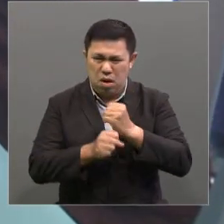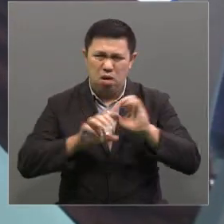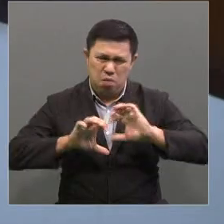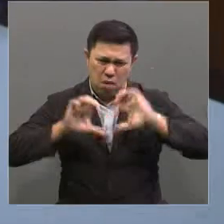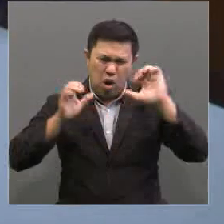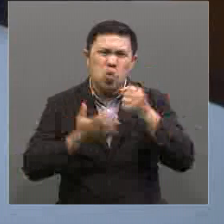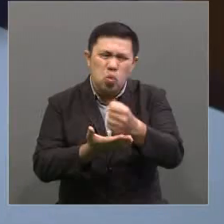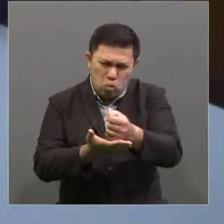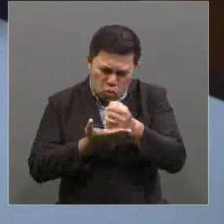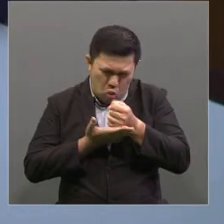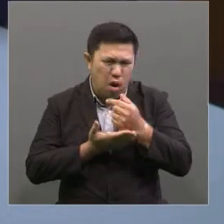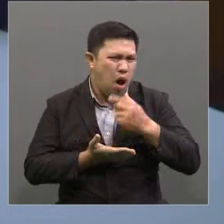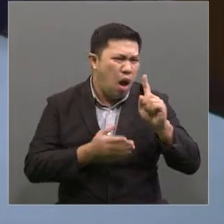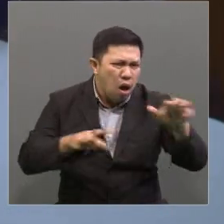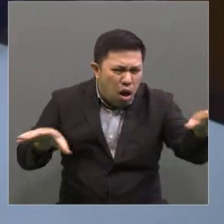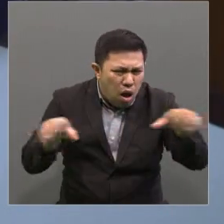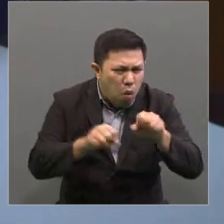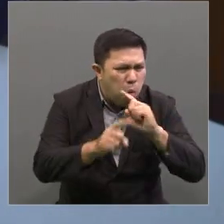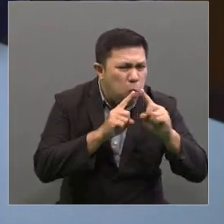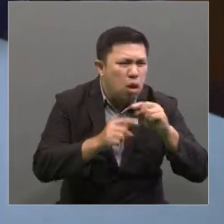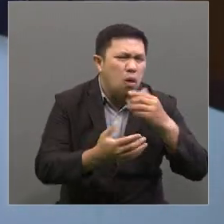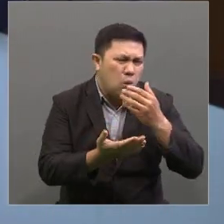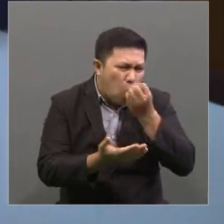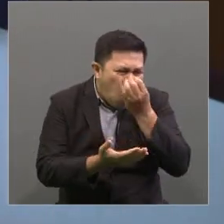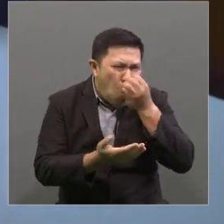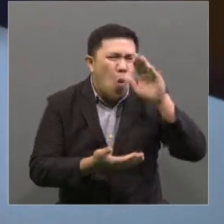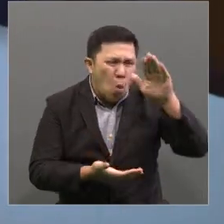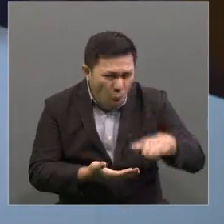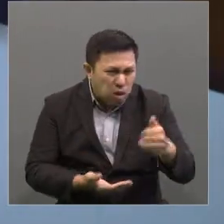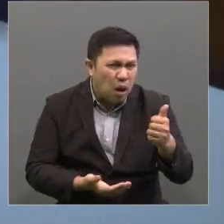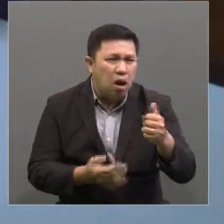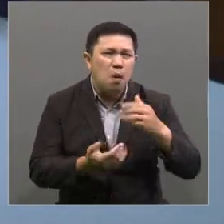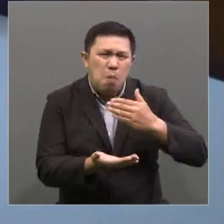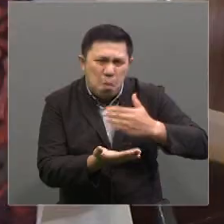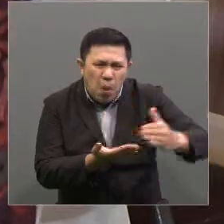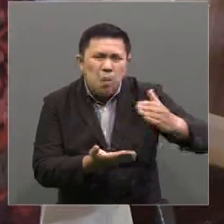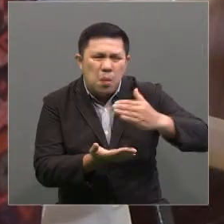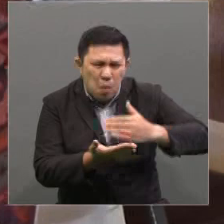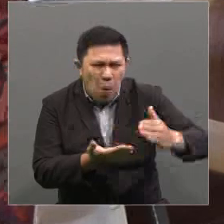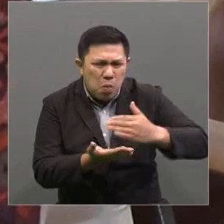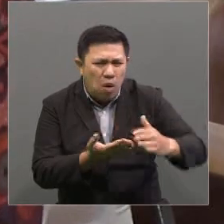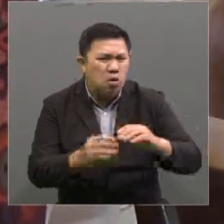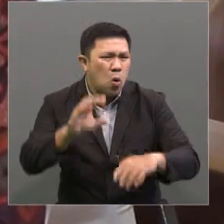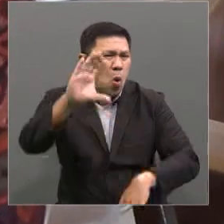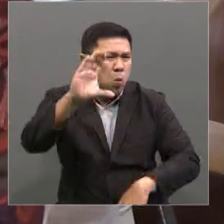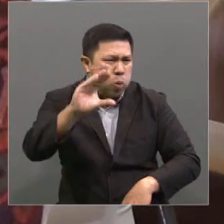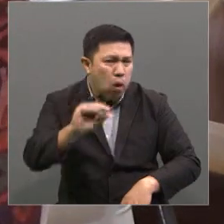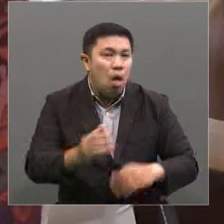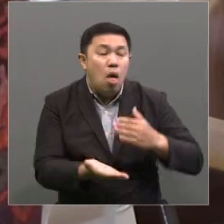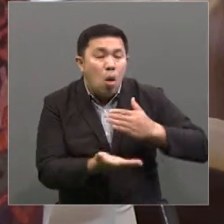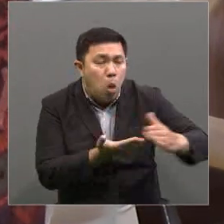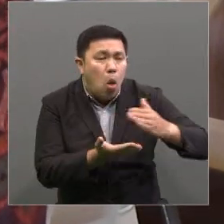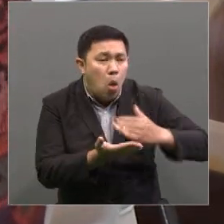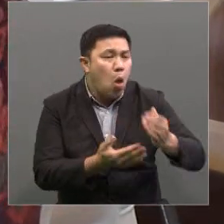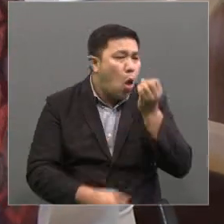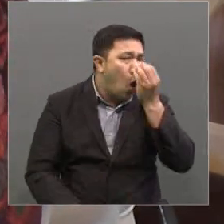เป็นตัวกลางในการไปเจรจากับเจ้าหนี้ให้จ่ายดอกเบี้ยให้มันถูกลงและผ่อนชำระหนี้แบบลดเงินต้นด้วยไม่ใช่จ่ายแล้วก็ไปหมดแต่